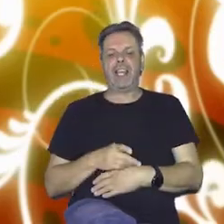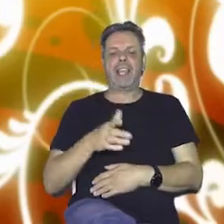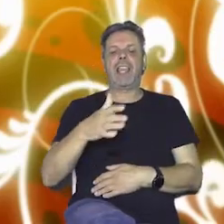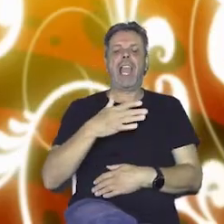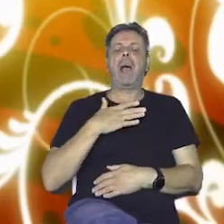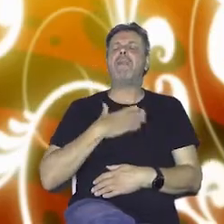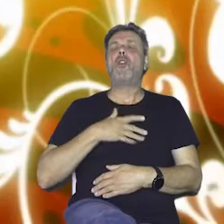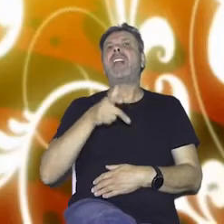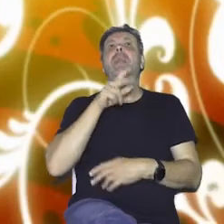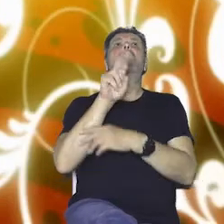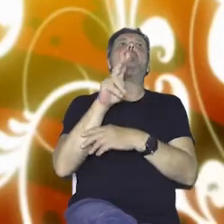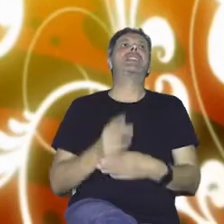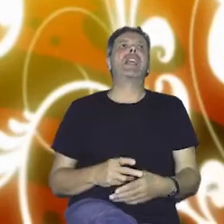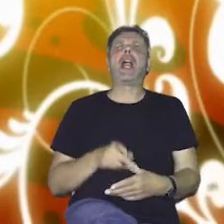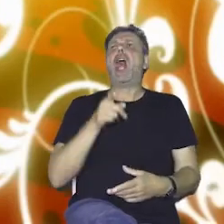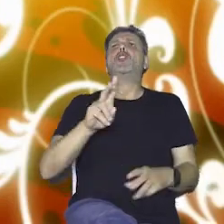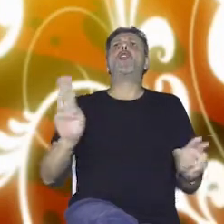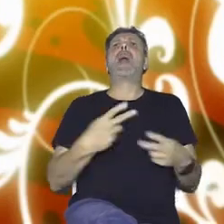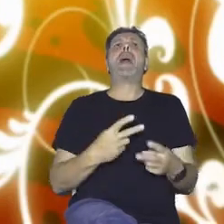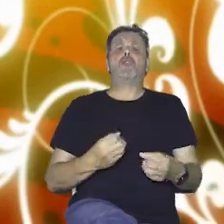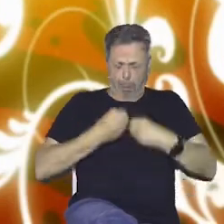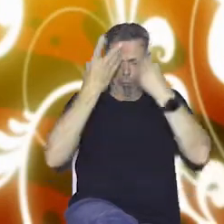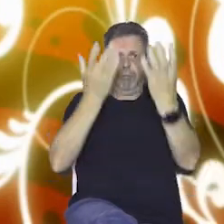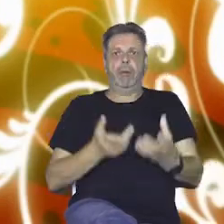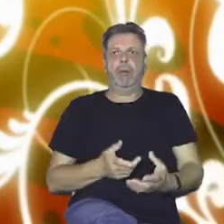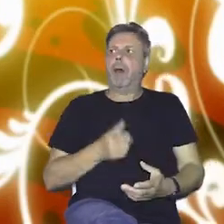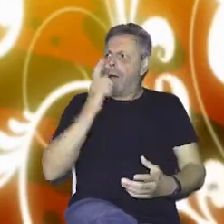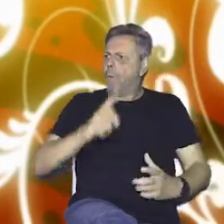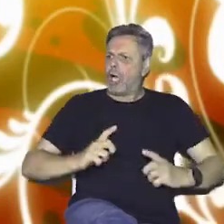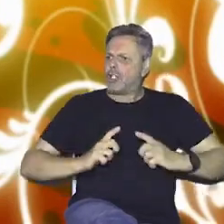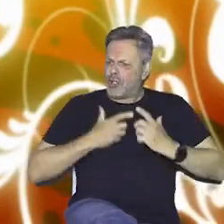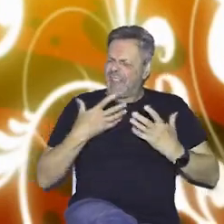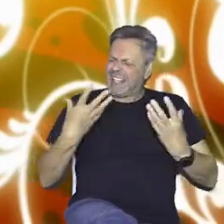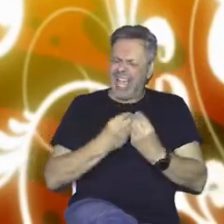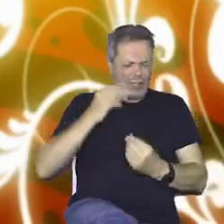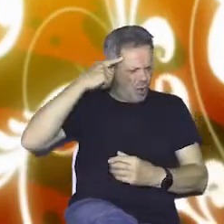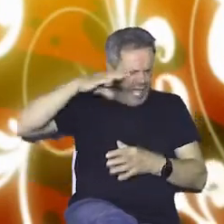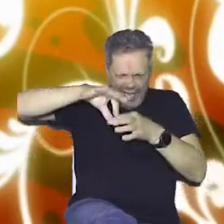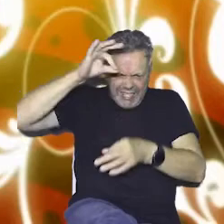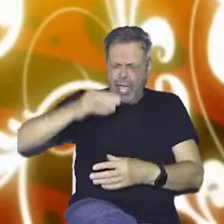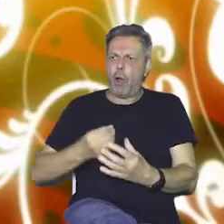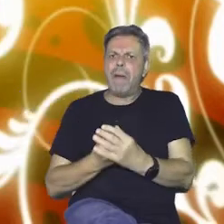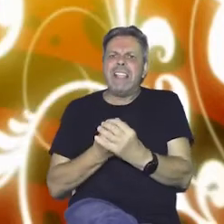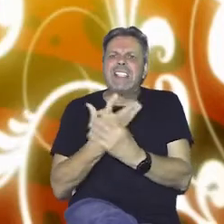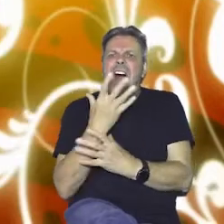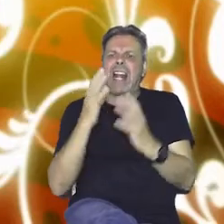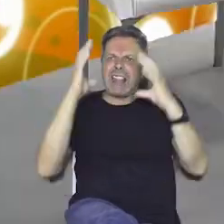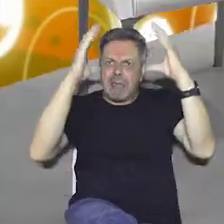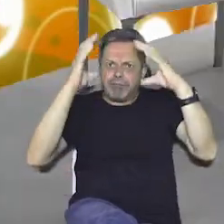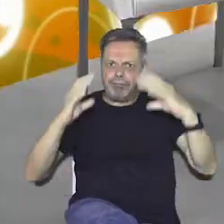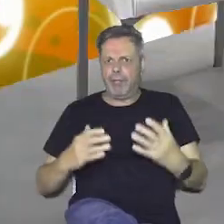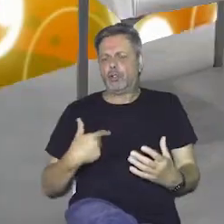ne znam što, ali ne možeš ti to. Ti moraš živjeti s tom idejom, stvarati, ja znam po mom mužu, jer on je